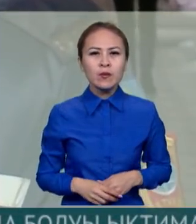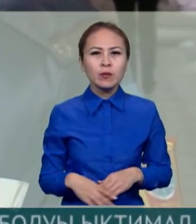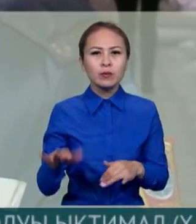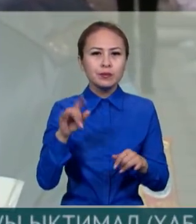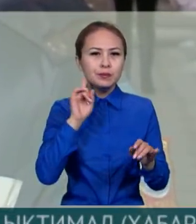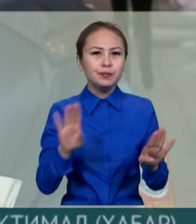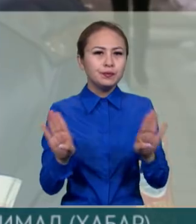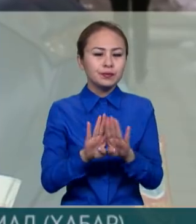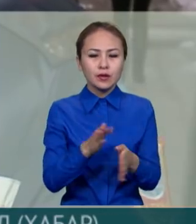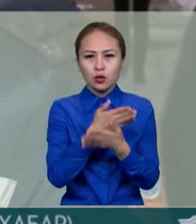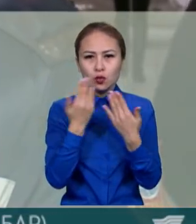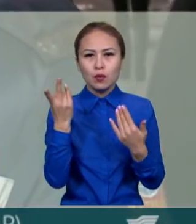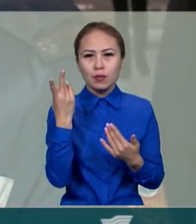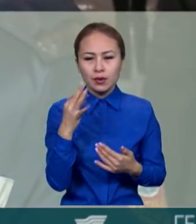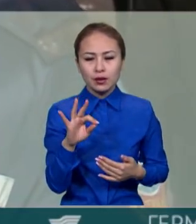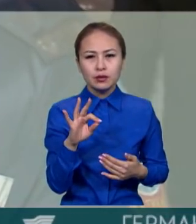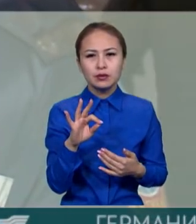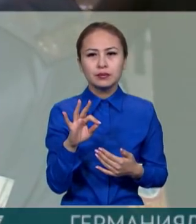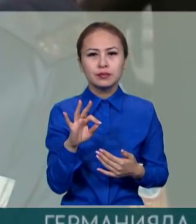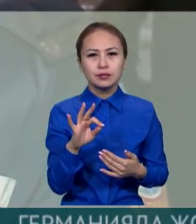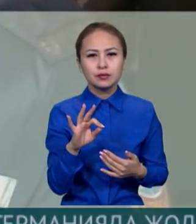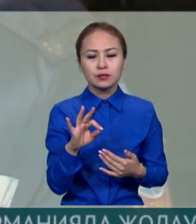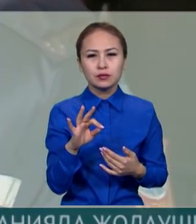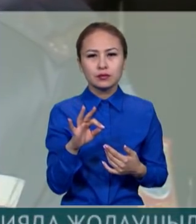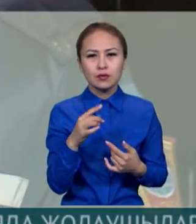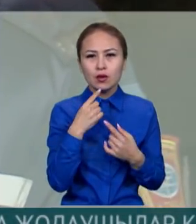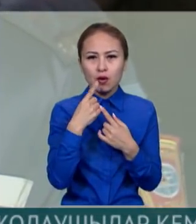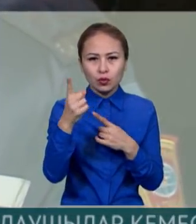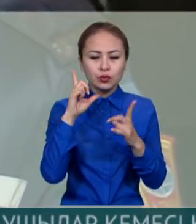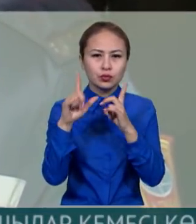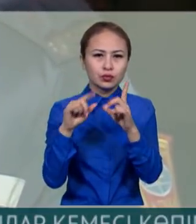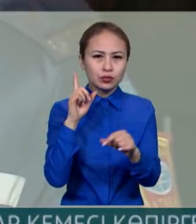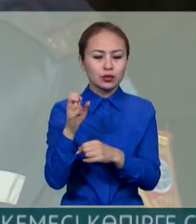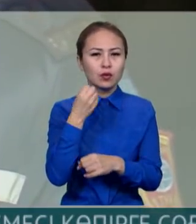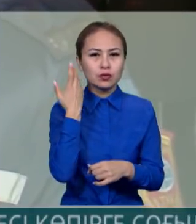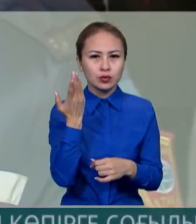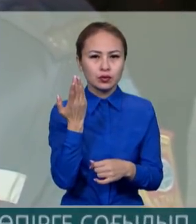жабылған жоқ. Дегенмен де алыс жолға, алыс сапарға шығатын кезде